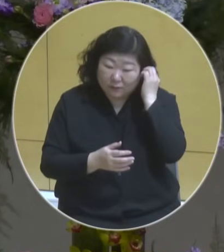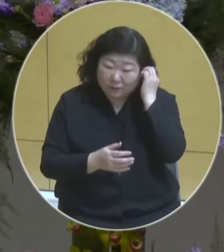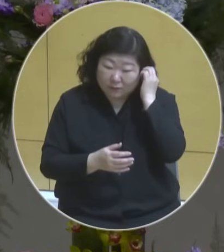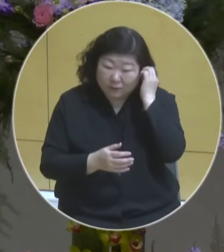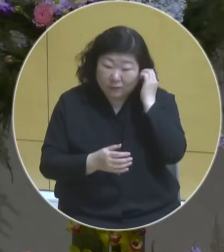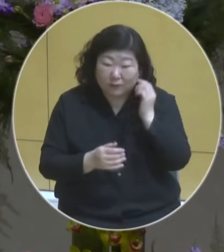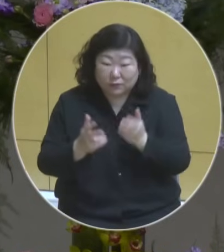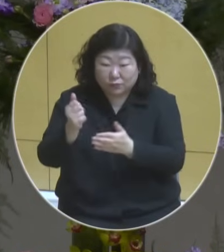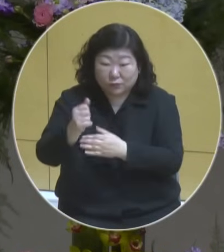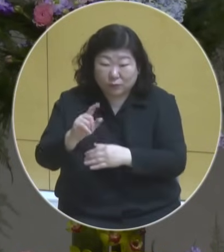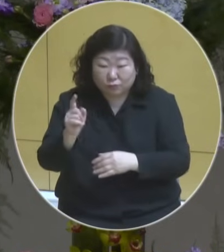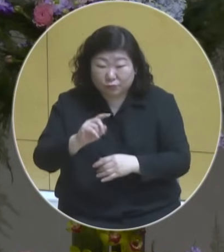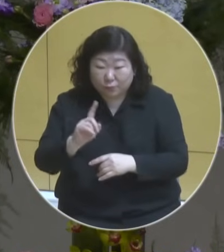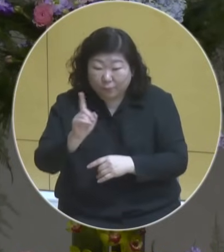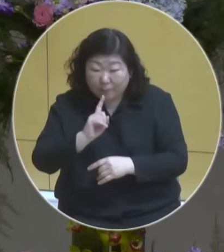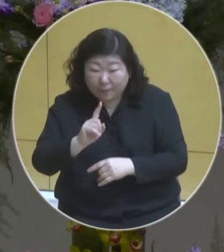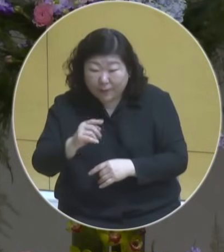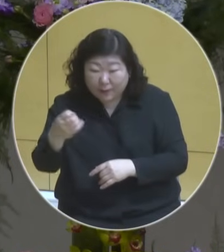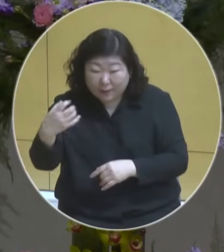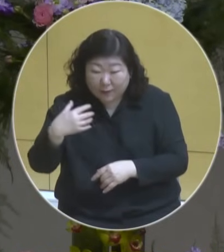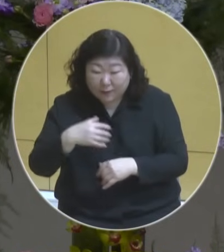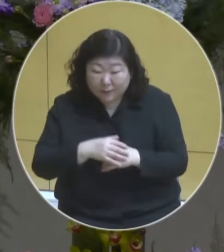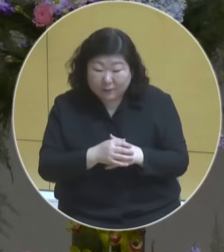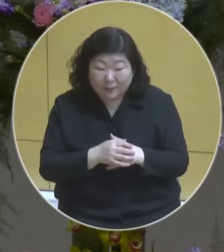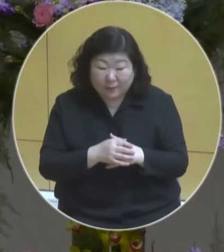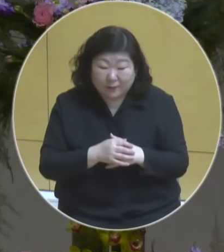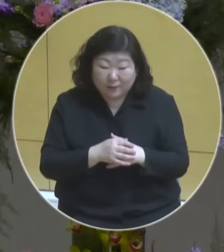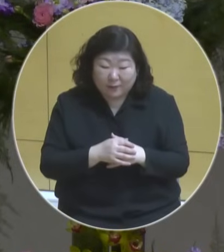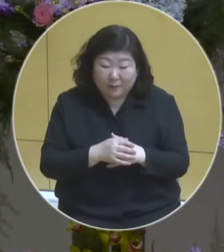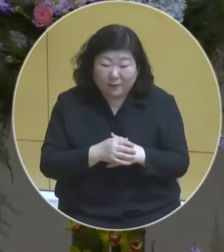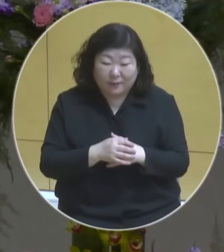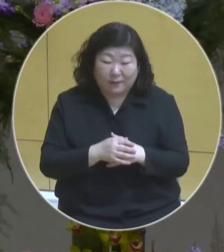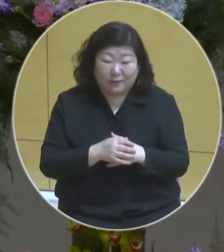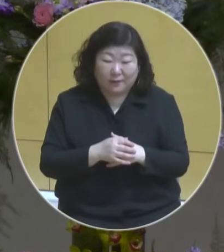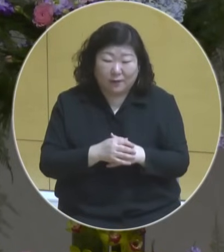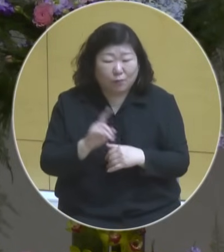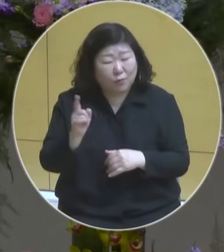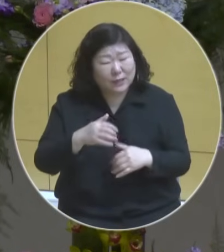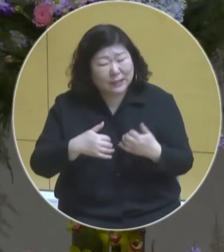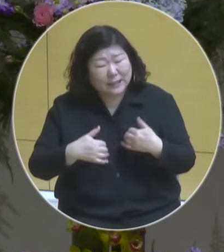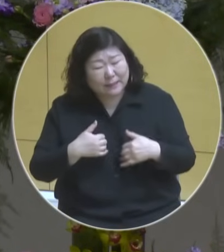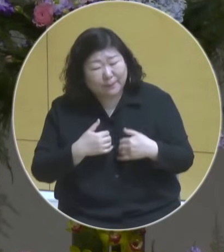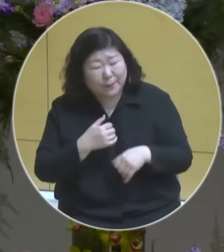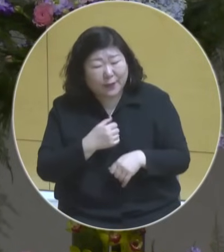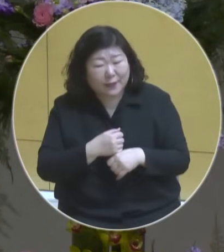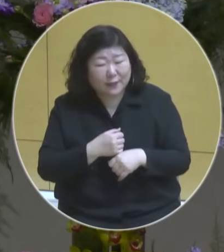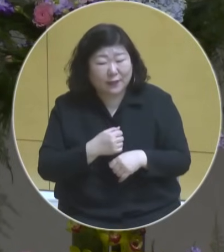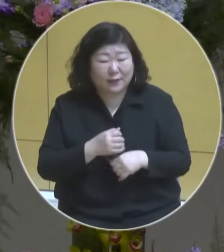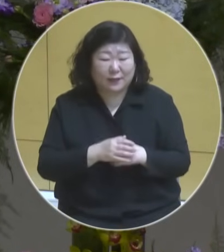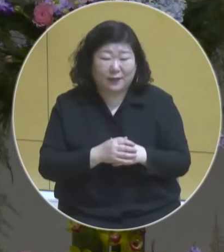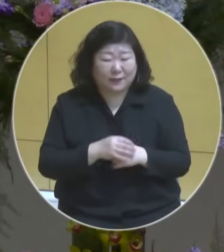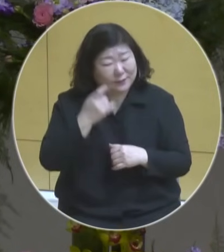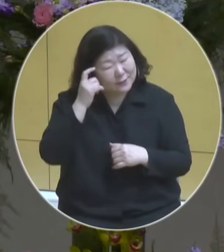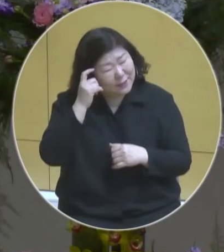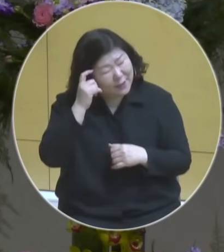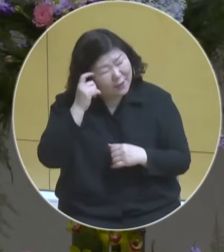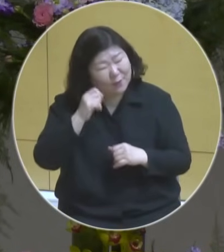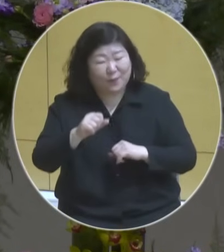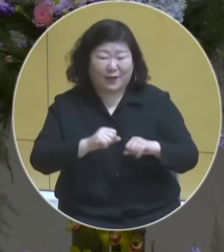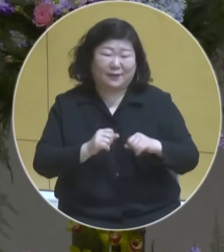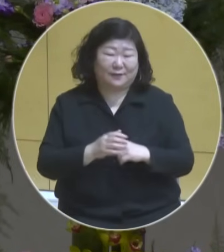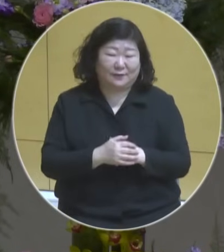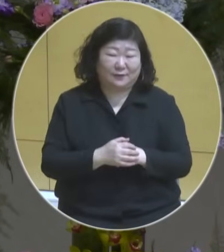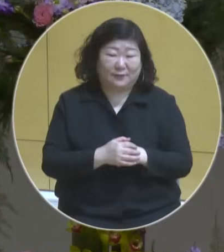말씀을 하시는지 안식일에 주인되신 주님께서 무엇을 기뻐하실까 생각하며 행하는 것입니다